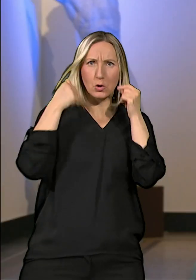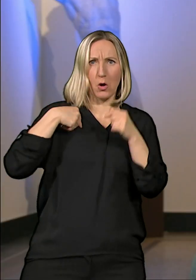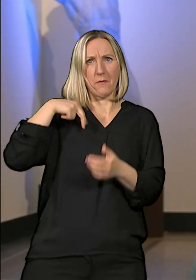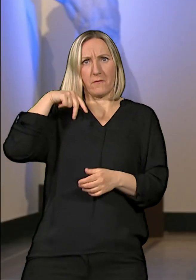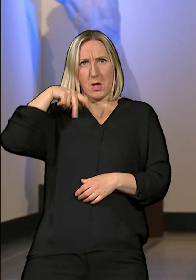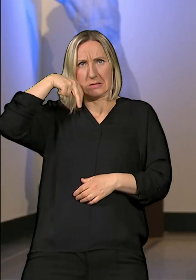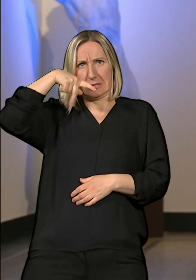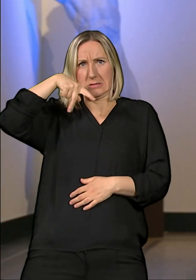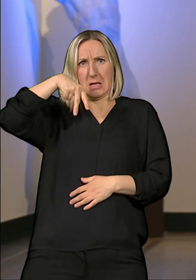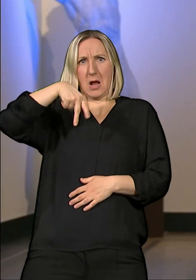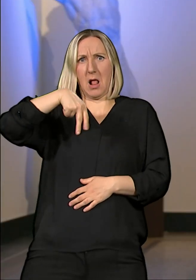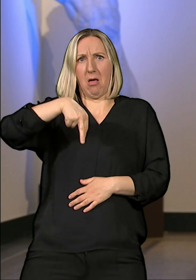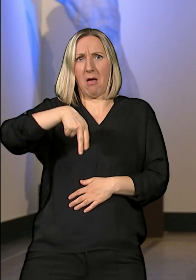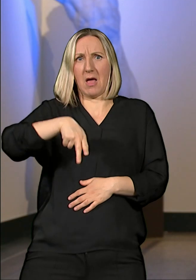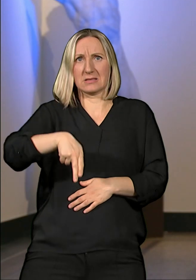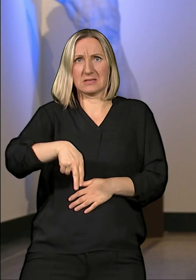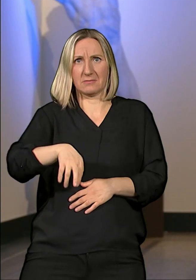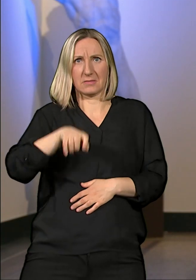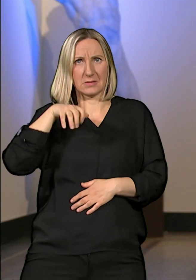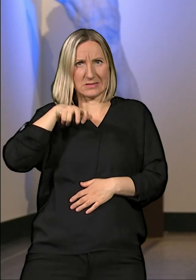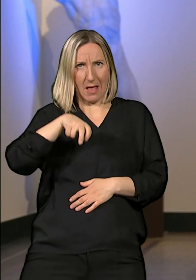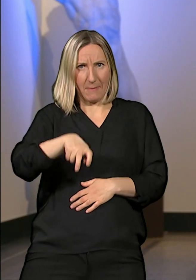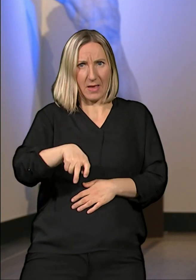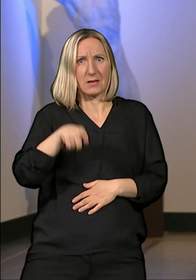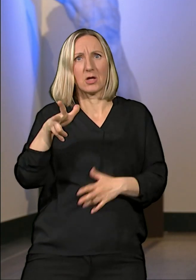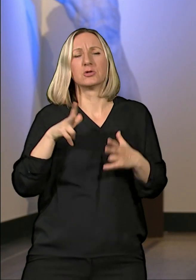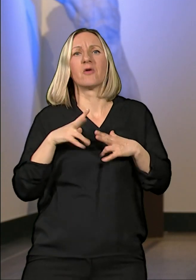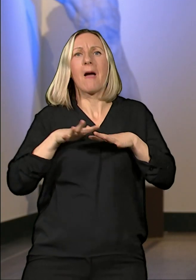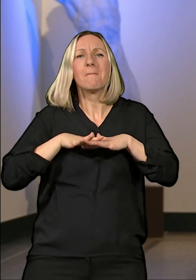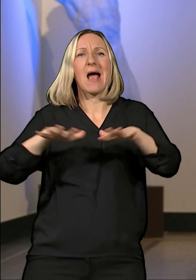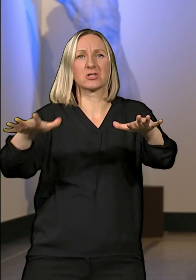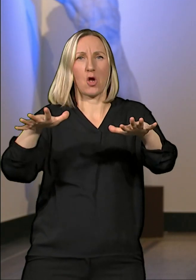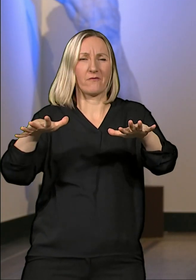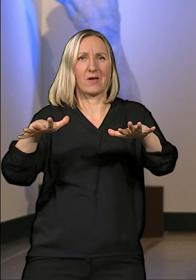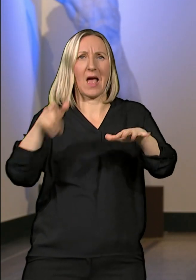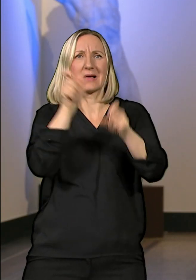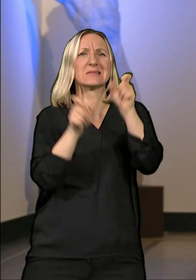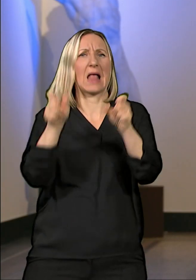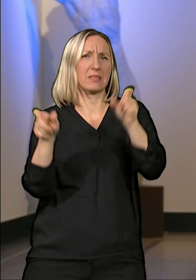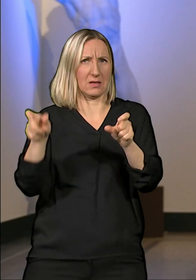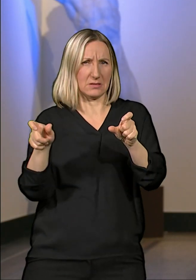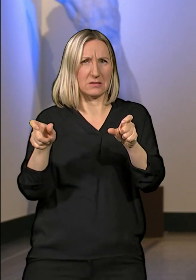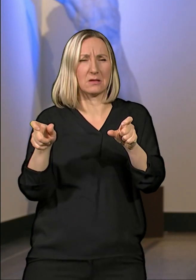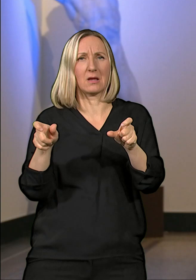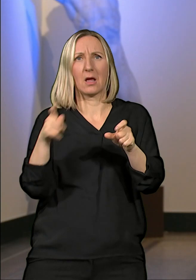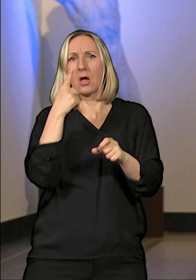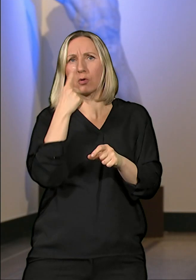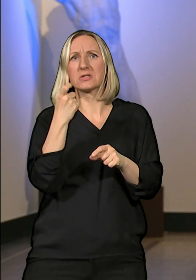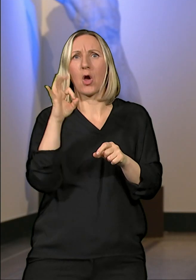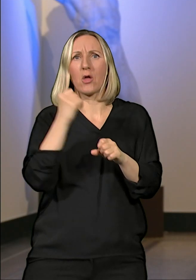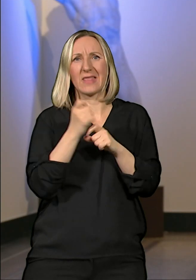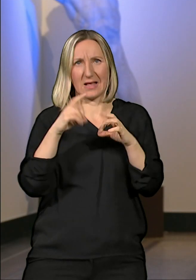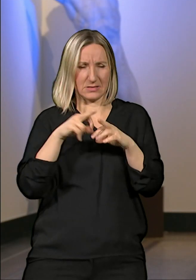niz te stepenice i dole me dočekuje, to oni zovu masovka, jel, to su statisti, ti Rusi iz Odese i onda